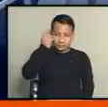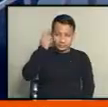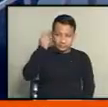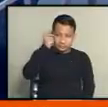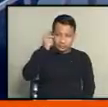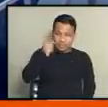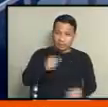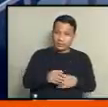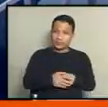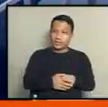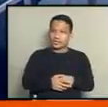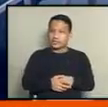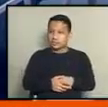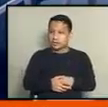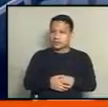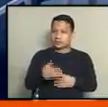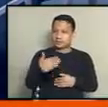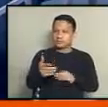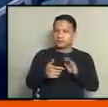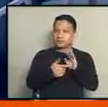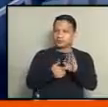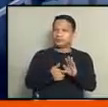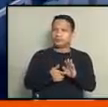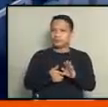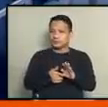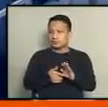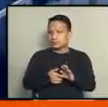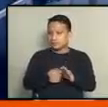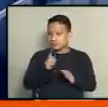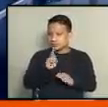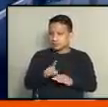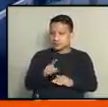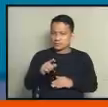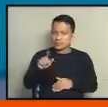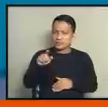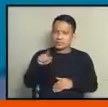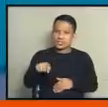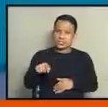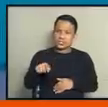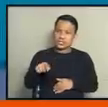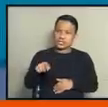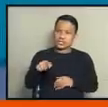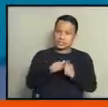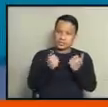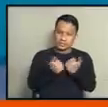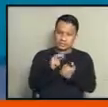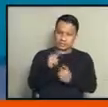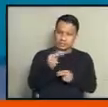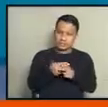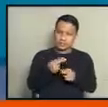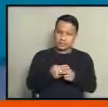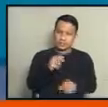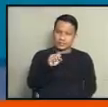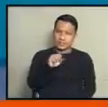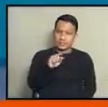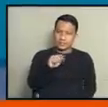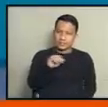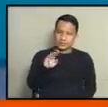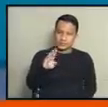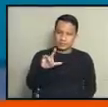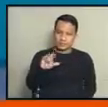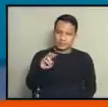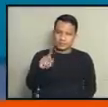Sir Donald, magandang tanghali. Magandang tanghali din, Sir. Okay. Ang pangalan po ng agency niyo, Sir, is St. Blaise? St.